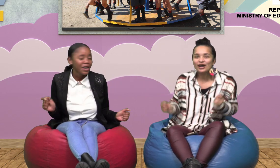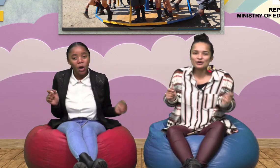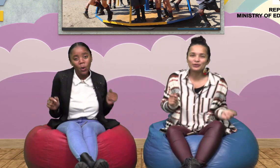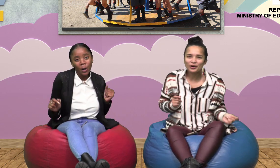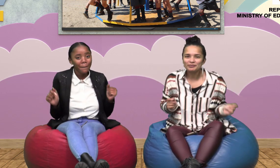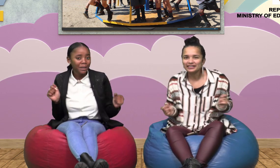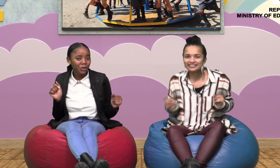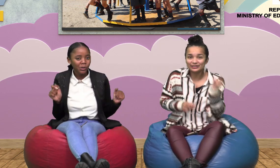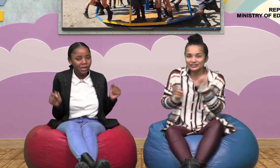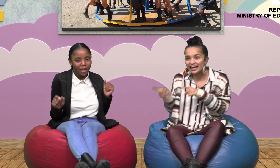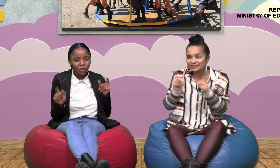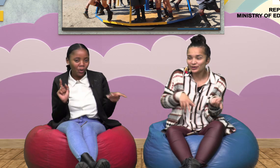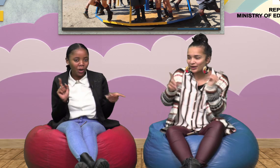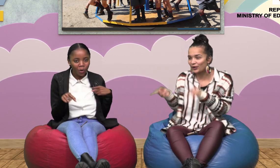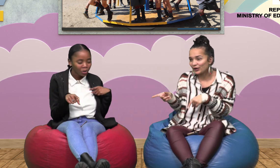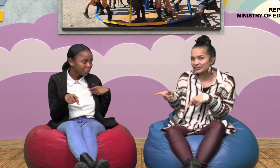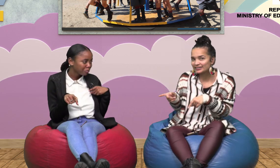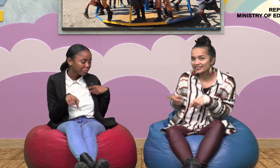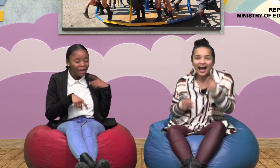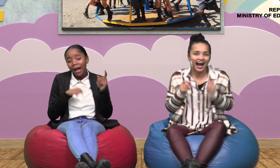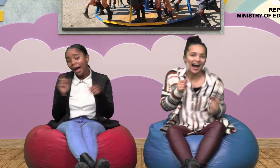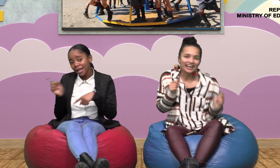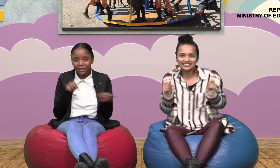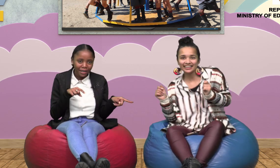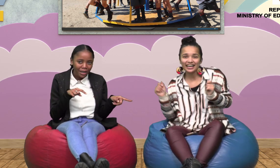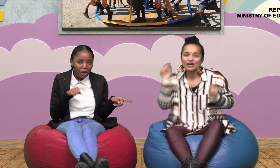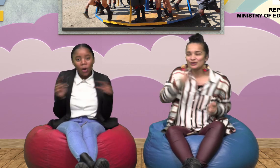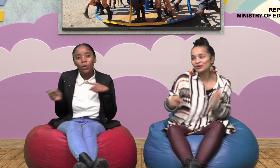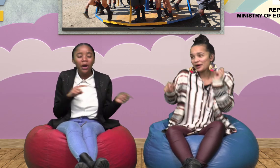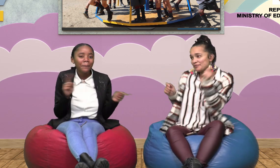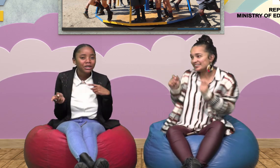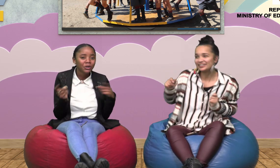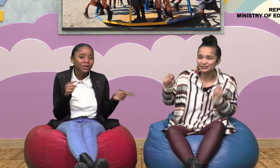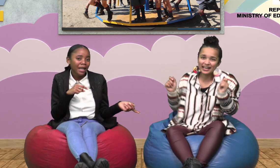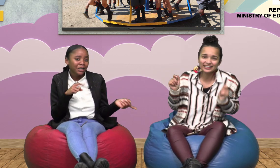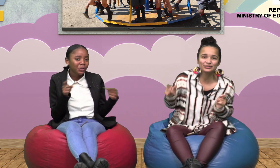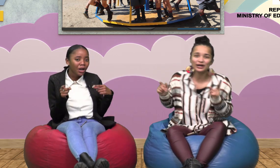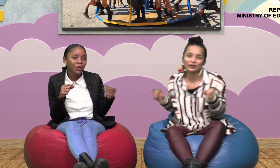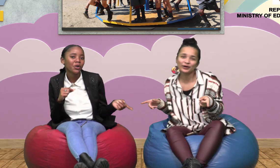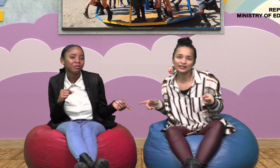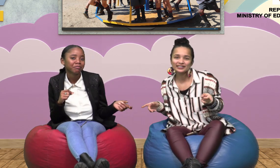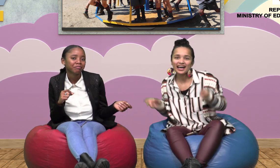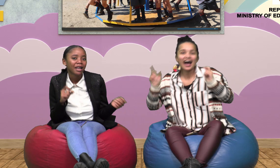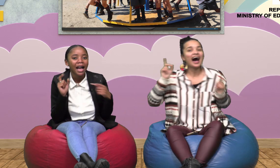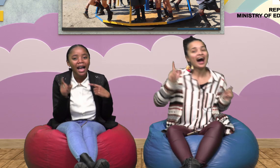Hasie, hoekom is jou stert so kort? Hasie, hoekom is jou stert so